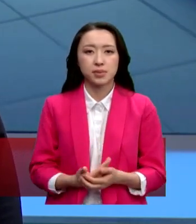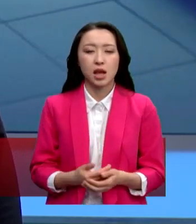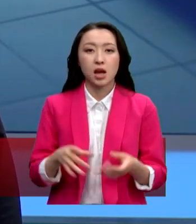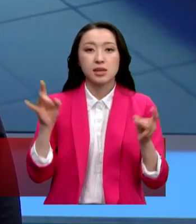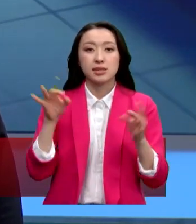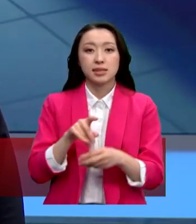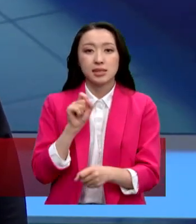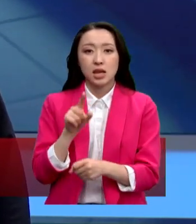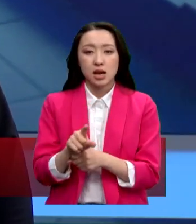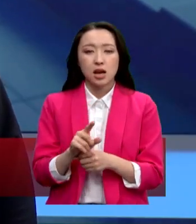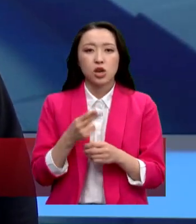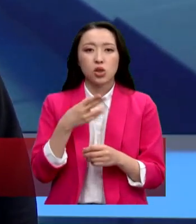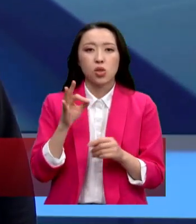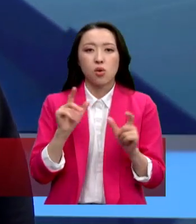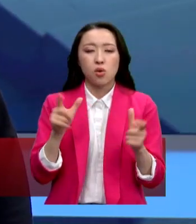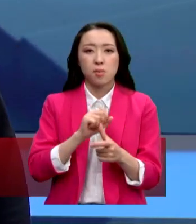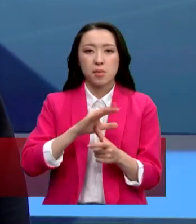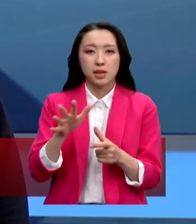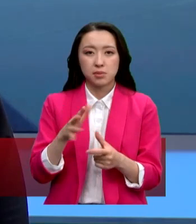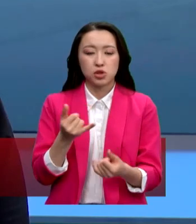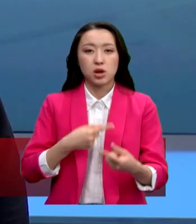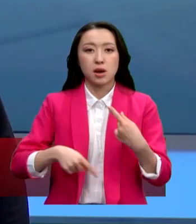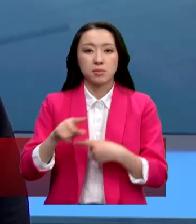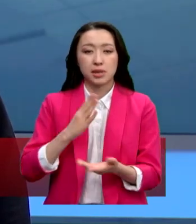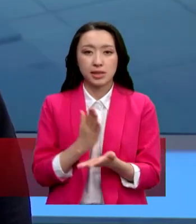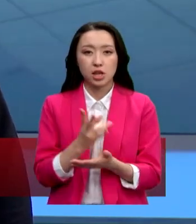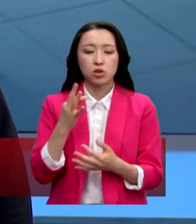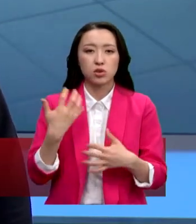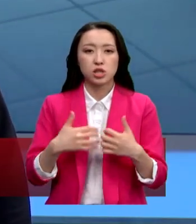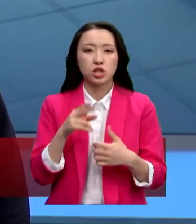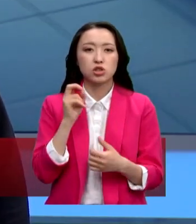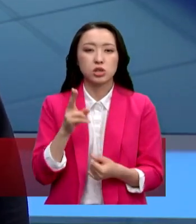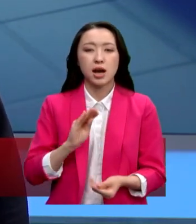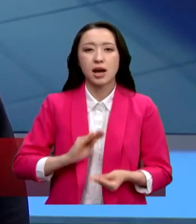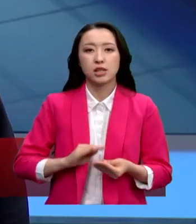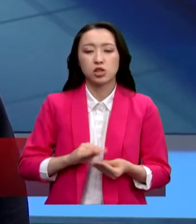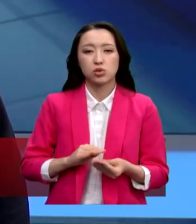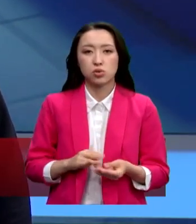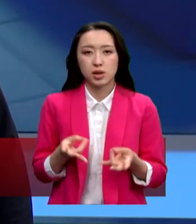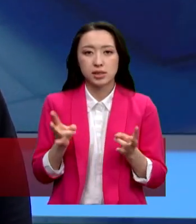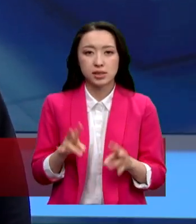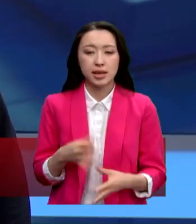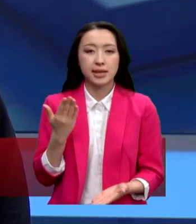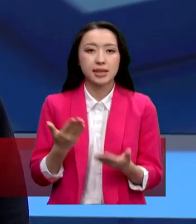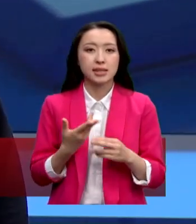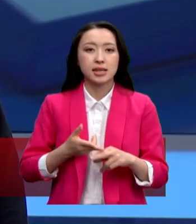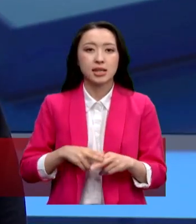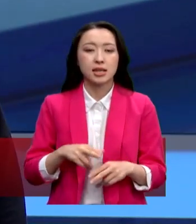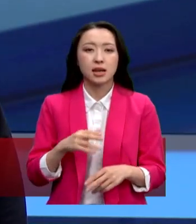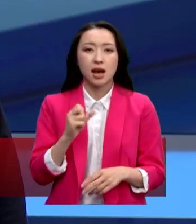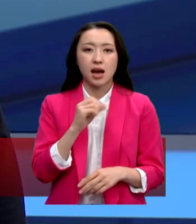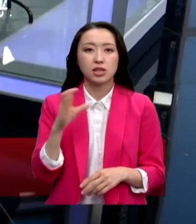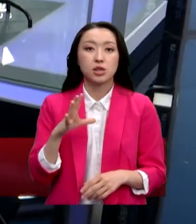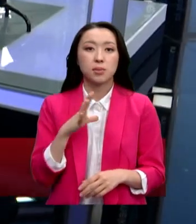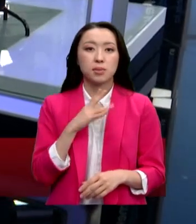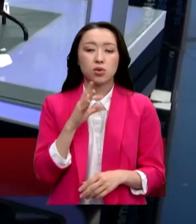же, как было до пандемийного периода, но средний чек остался примерно на том же уровне. То есть если это был ас, это было примерно от 5